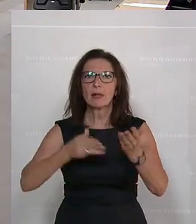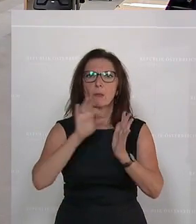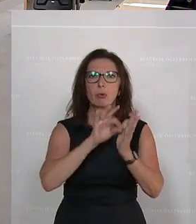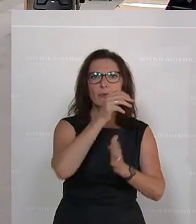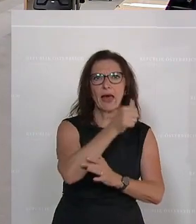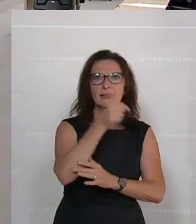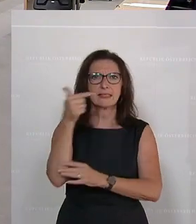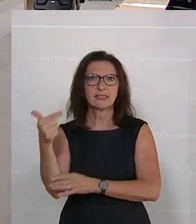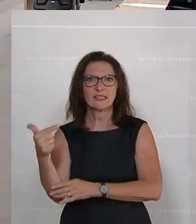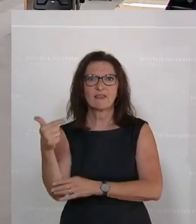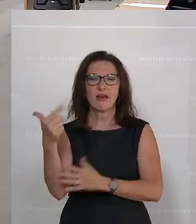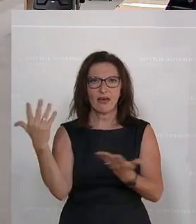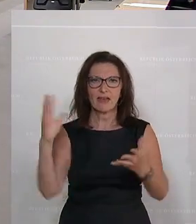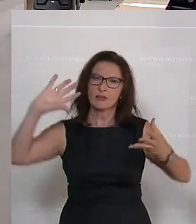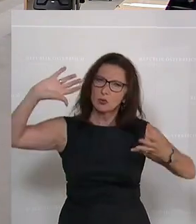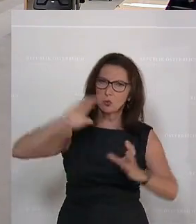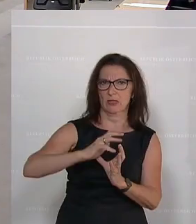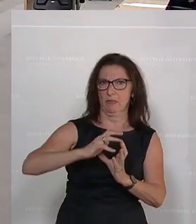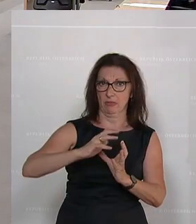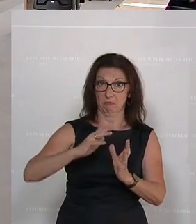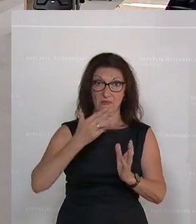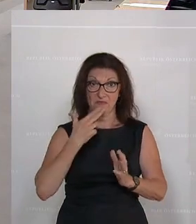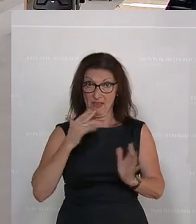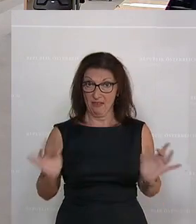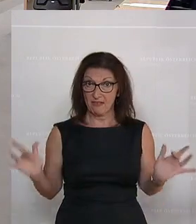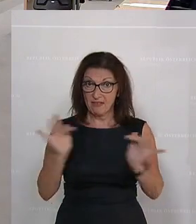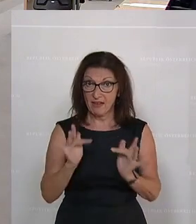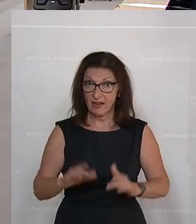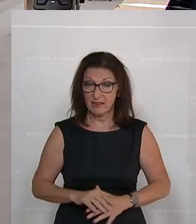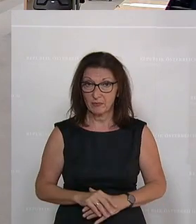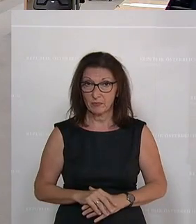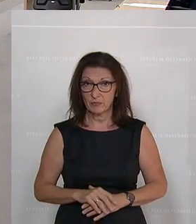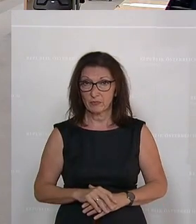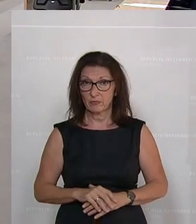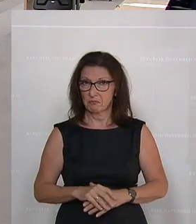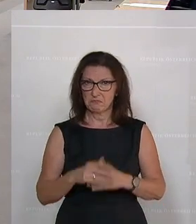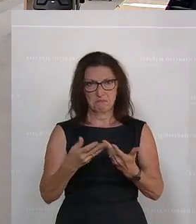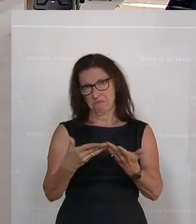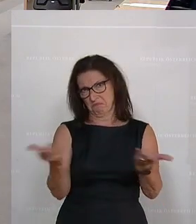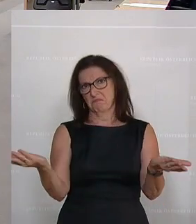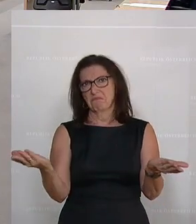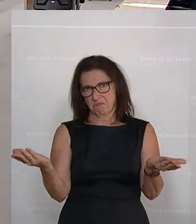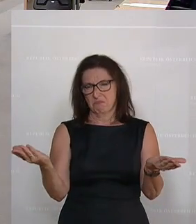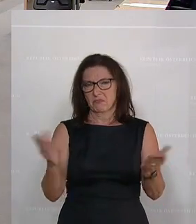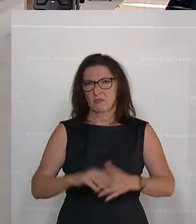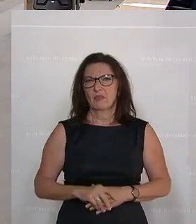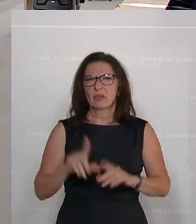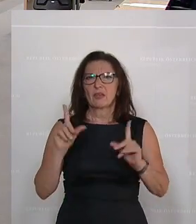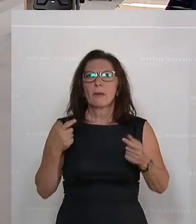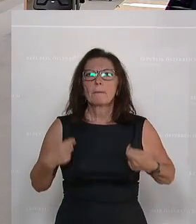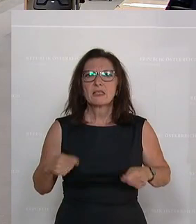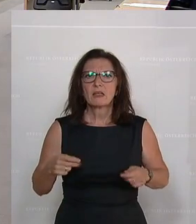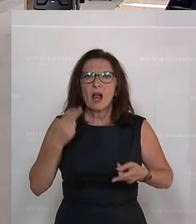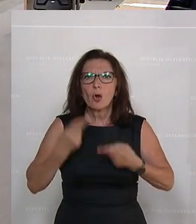tagesordnung zusammenzufassen wir dagegen ein einwand erhoben das ist nicht der fall es wurde in der präsidialkonferenz